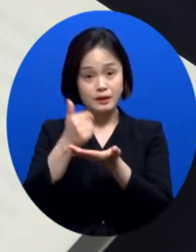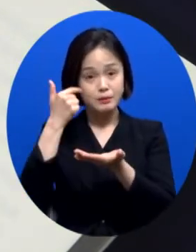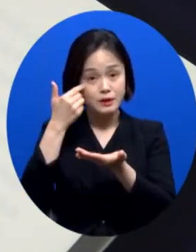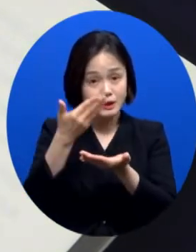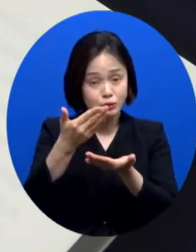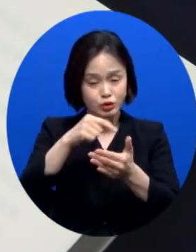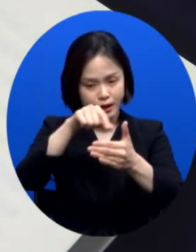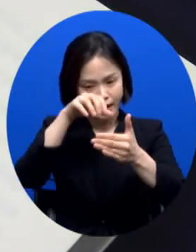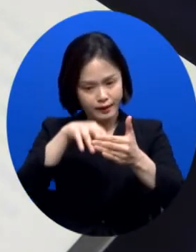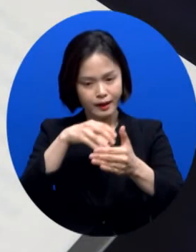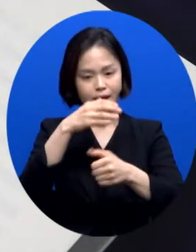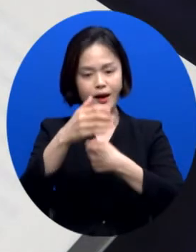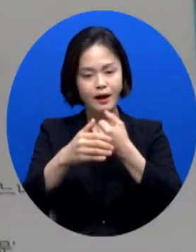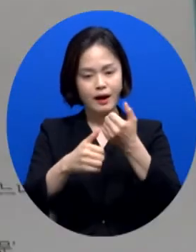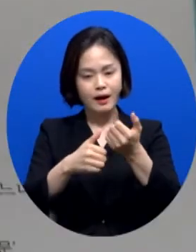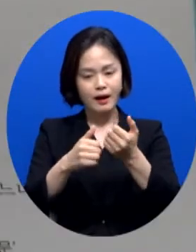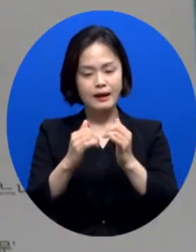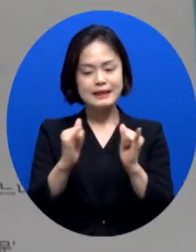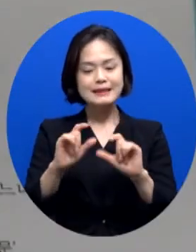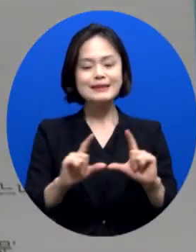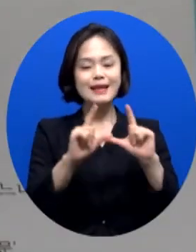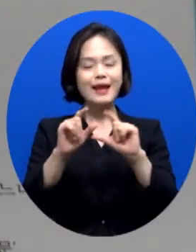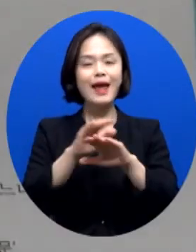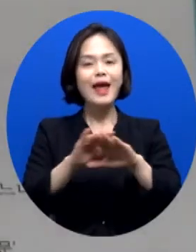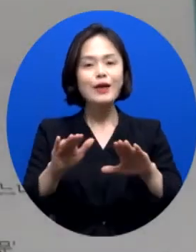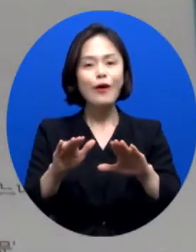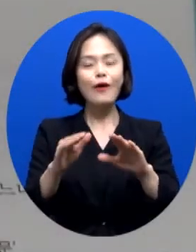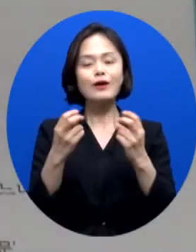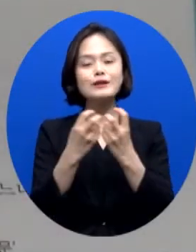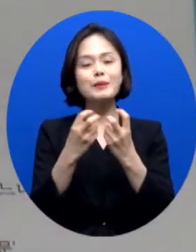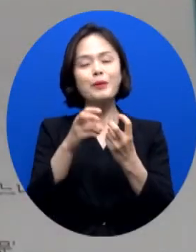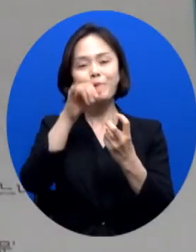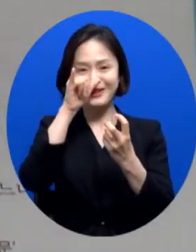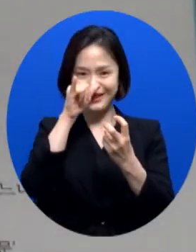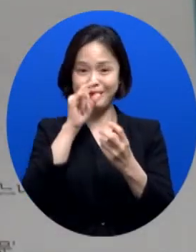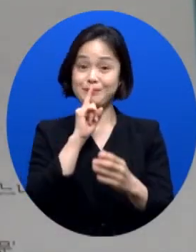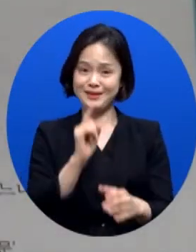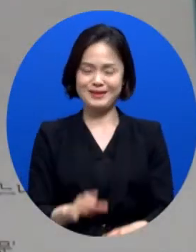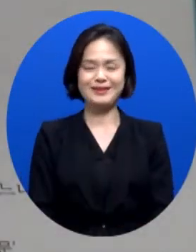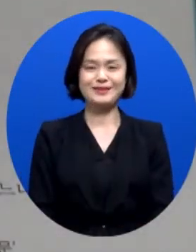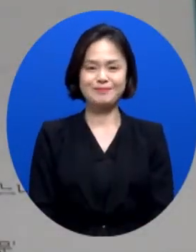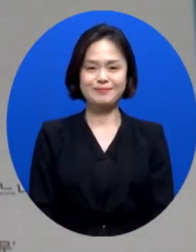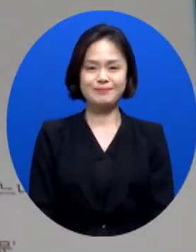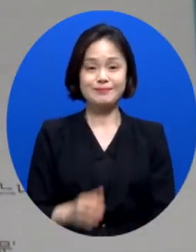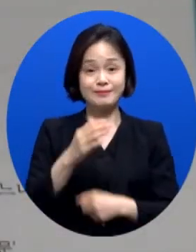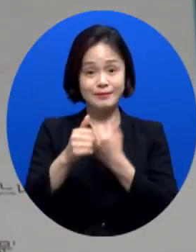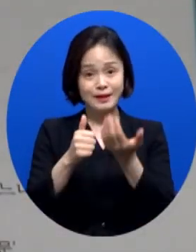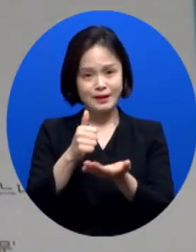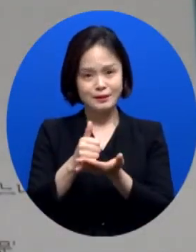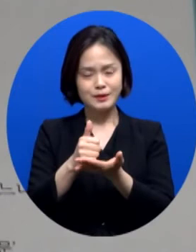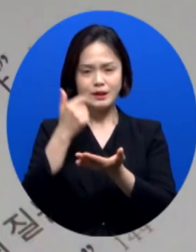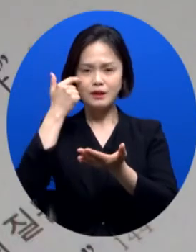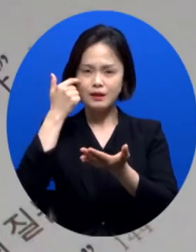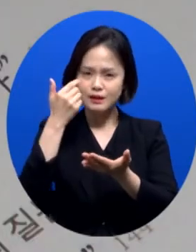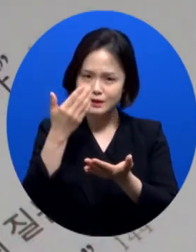답이 포함되어 있다고 말합니다. 하나님과 예수님이 성경 속에서 인간에게 던진